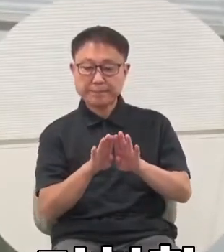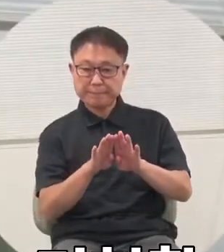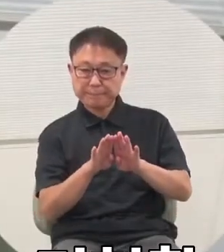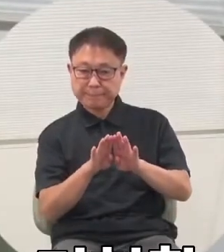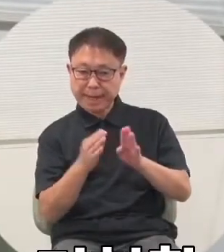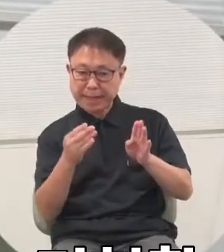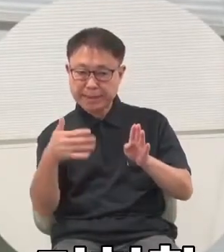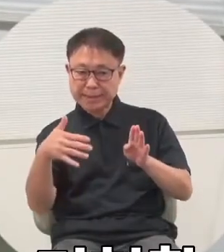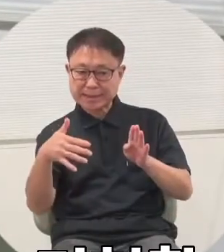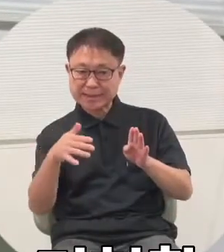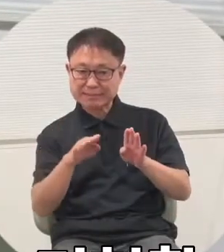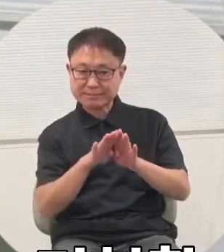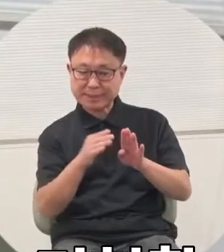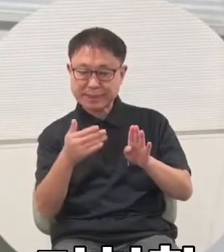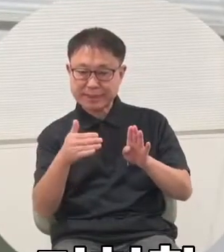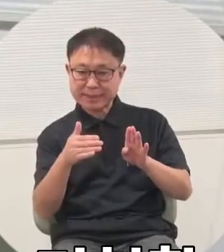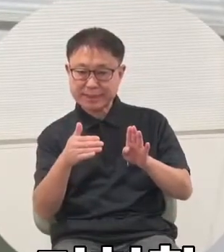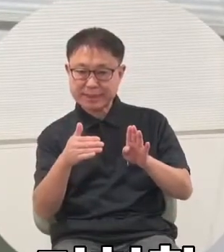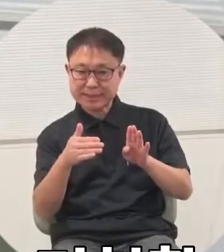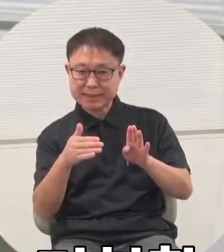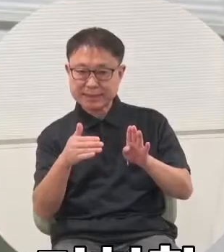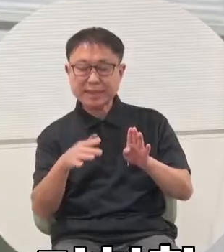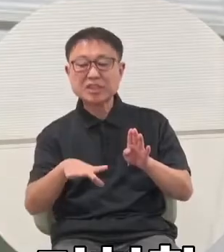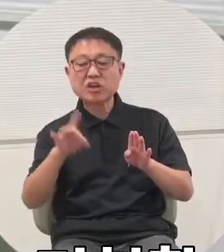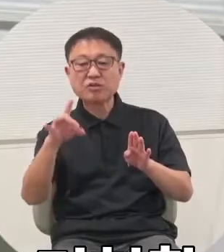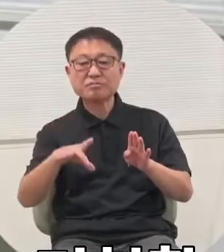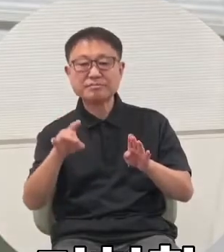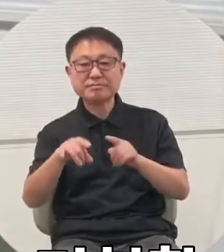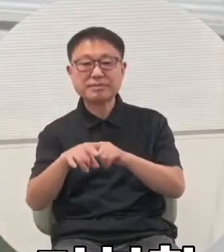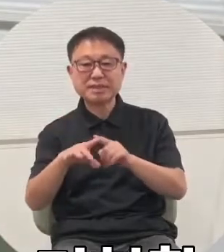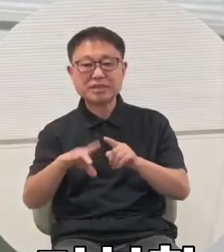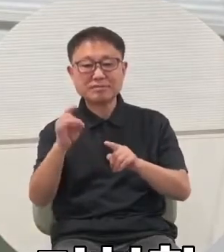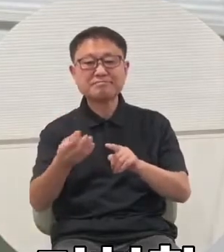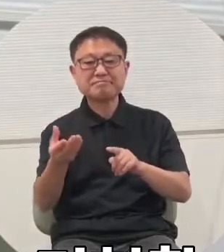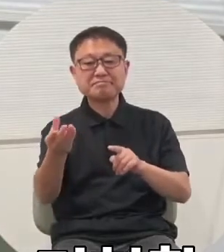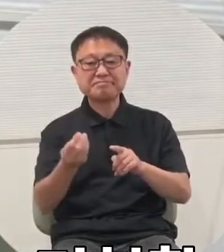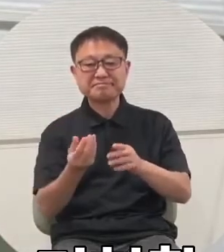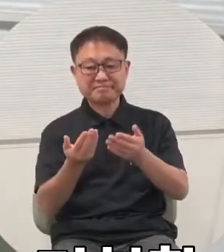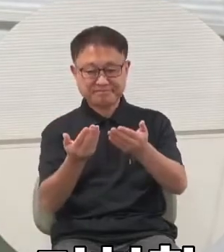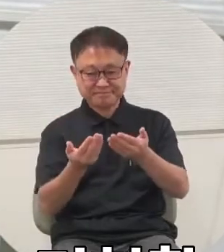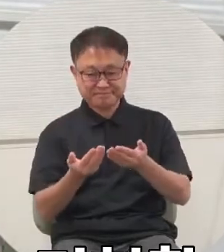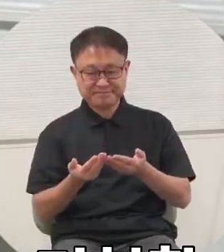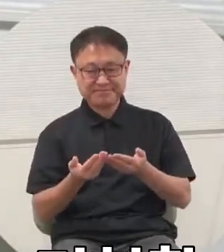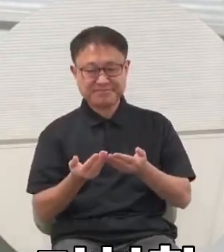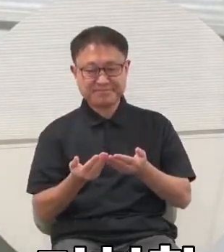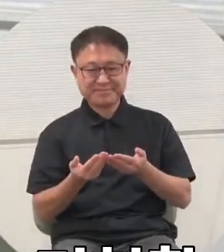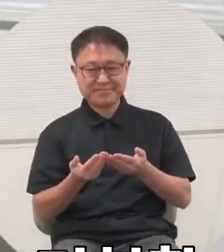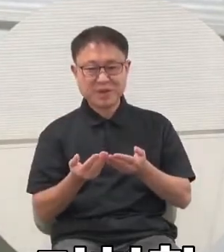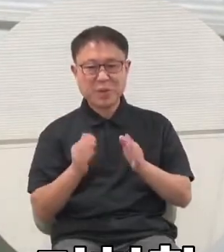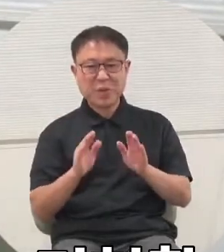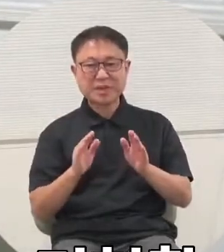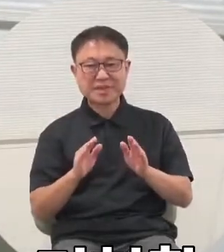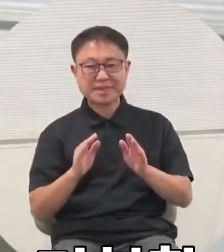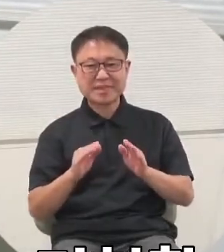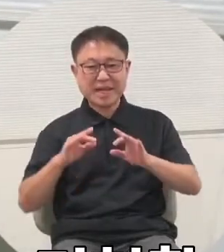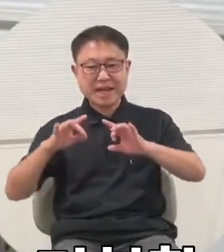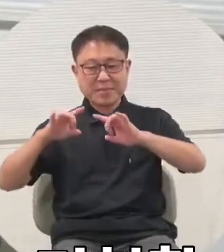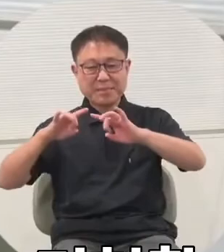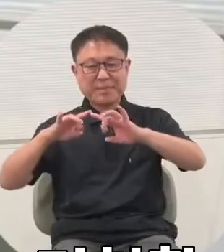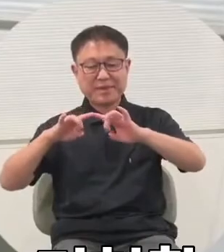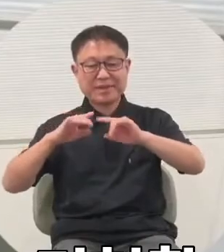하진 않았는데 특별하게 이제 처음으로 이렇게 빌려주셔가지고 저희가 또 이렇게 재밌는